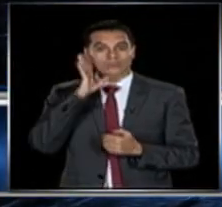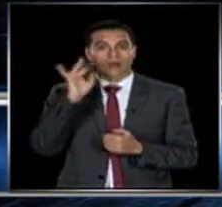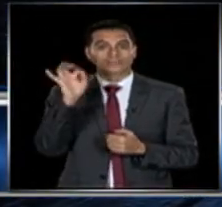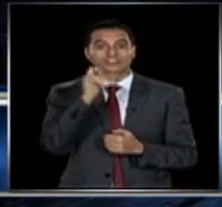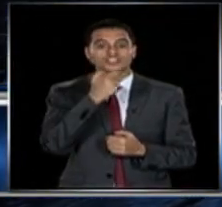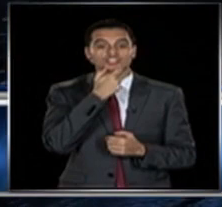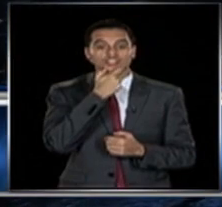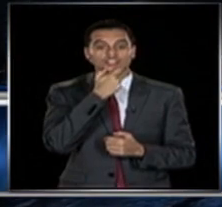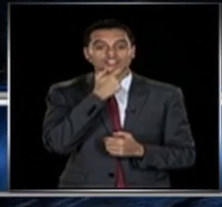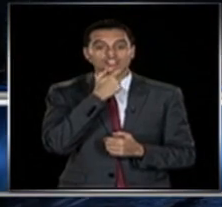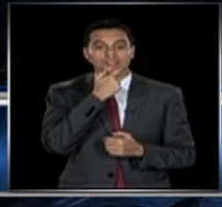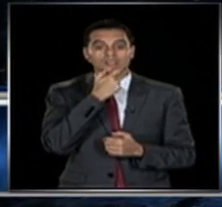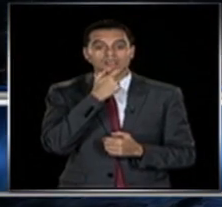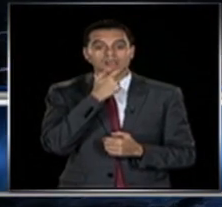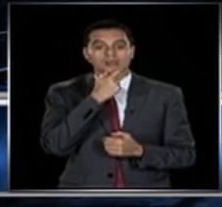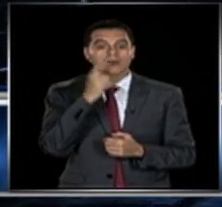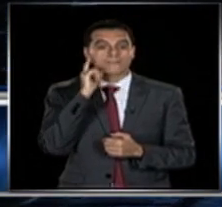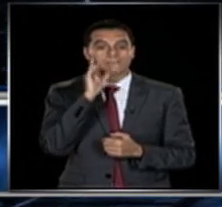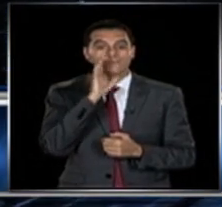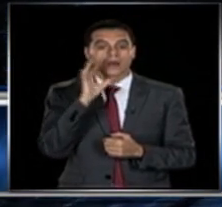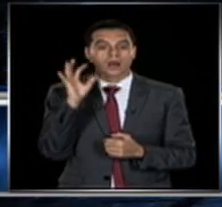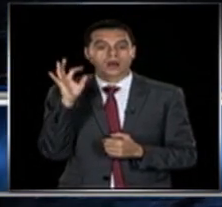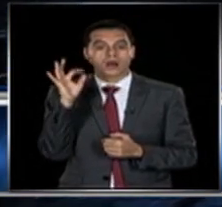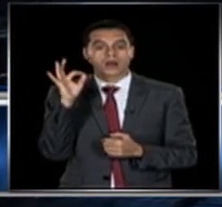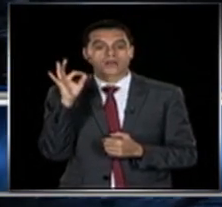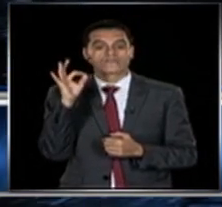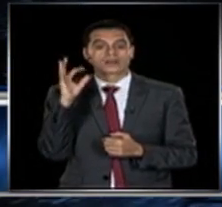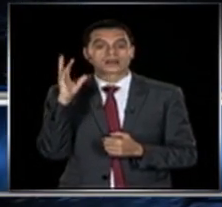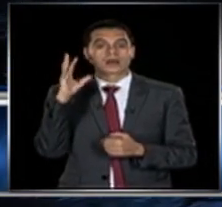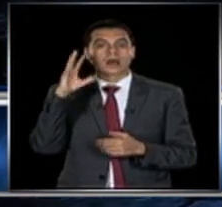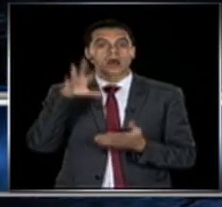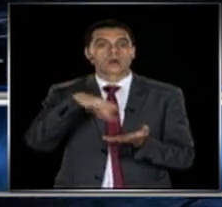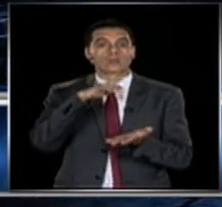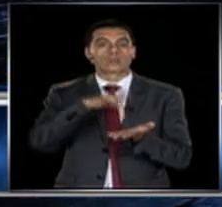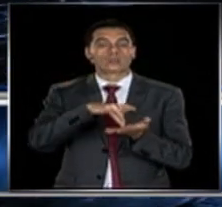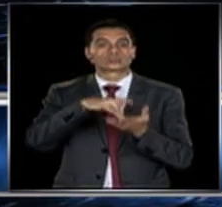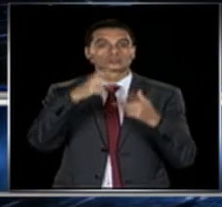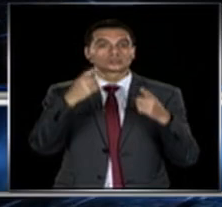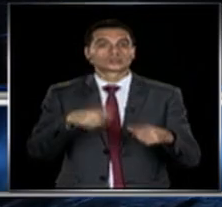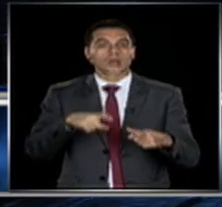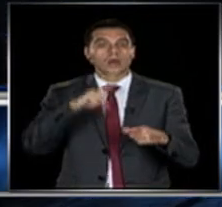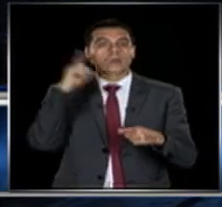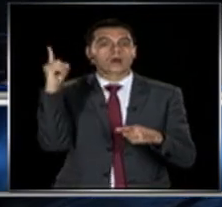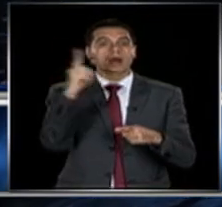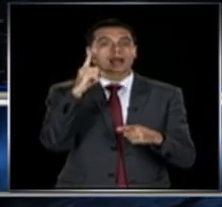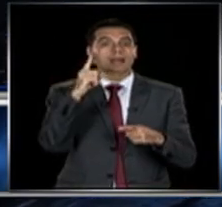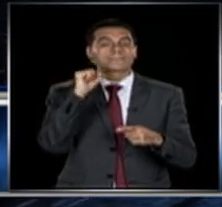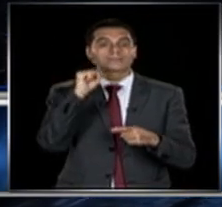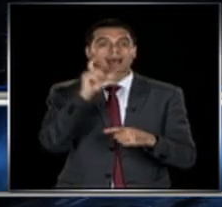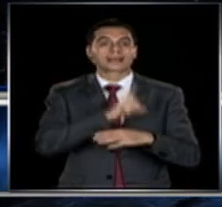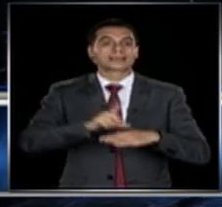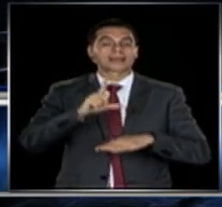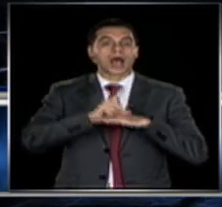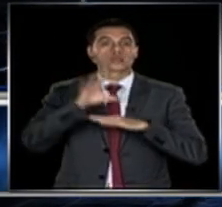وفقا للأبجدية الإنجليزية، ما هي العاصمة الوحيدة في دول الاتحاد